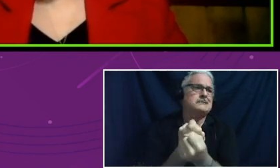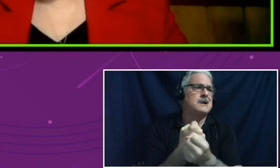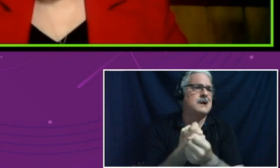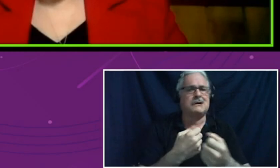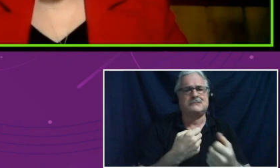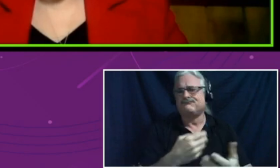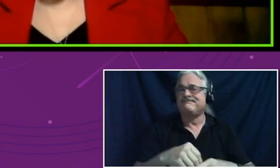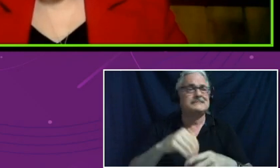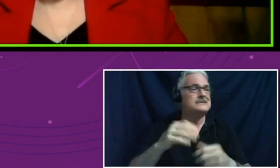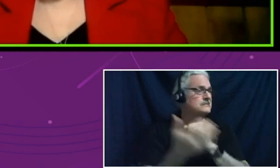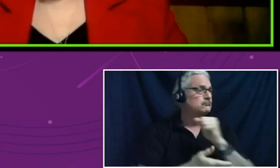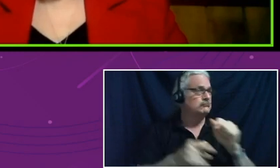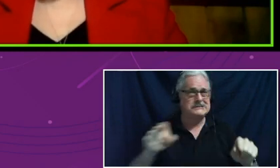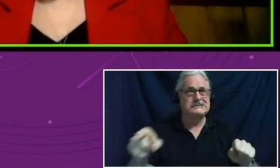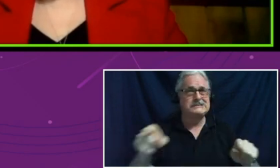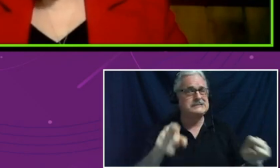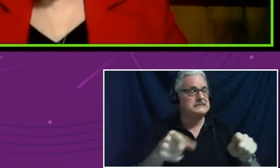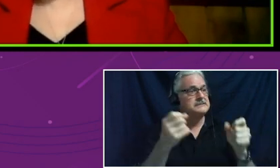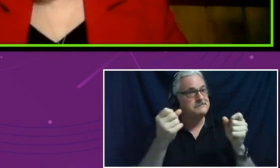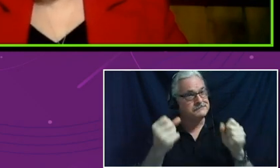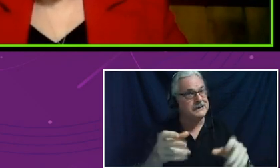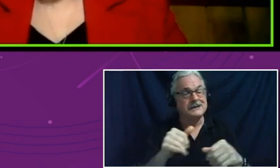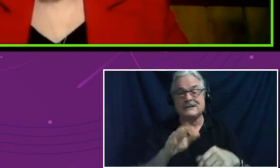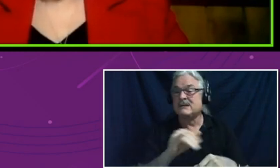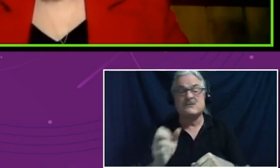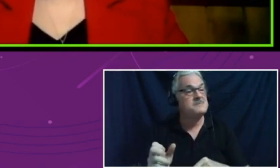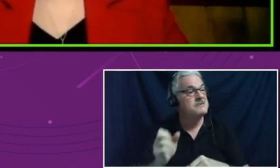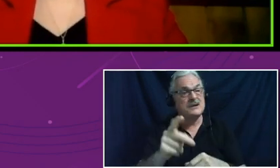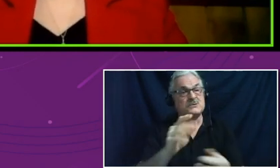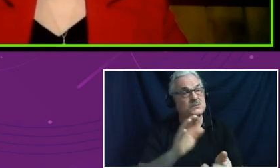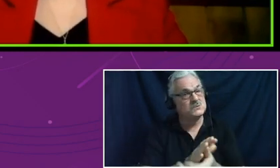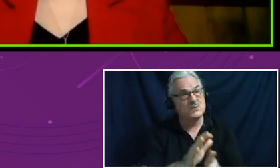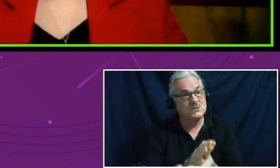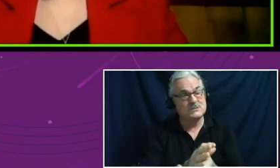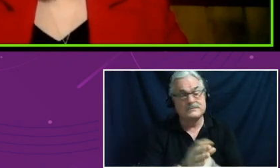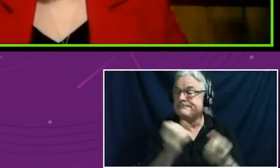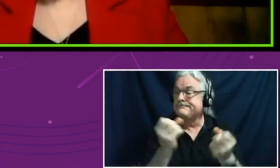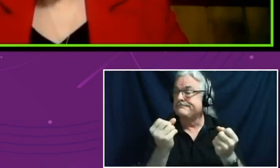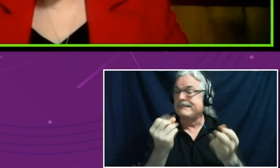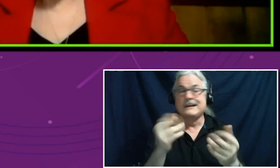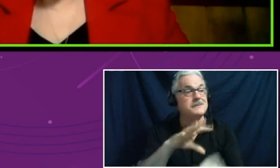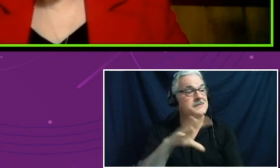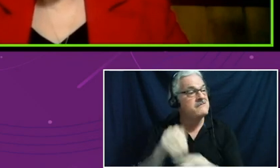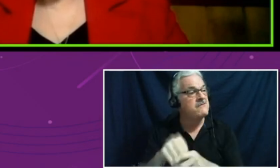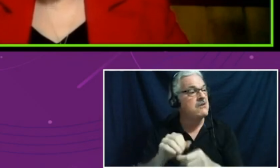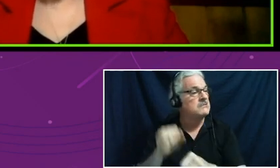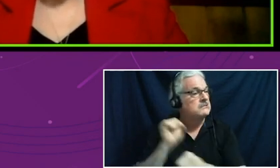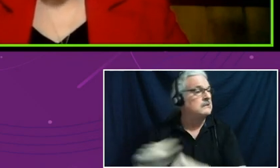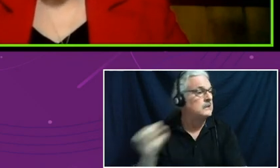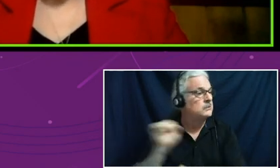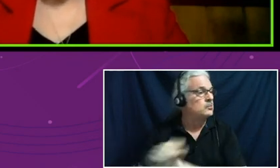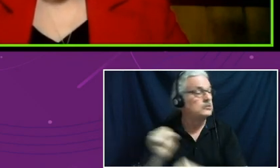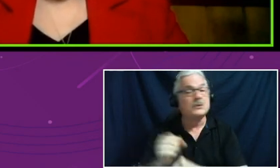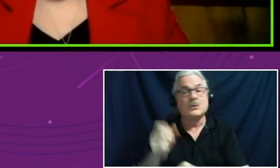aller à l'école pendant les fermetures dans leur pays et de nombreux